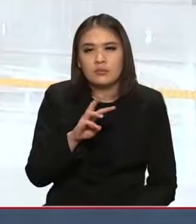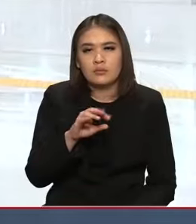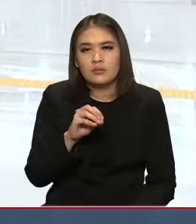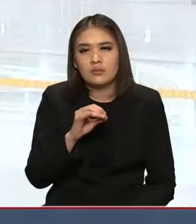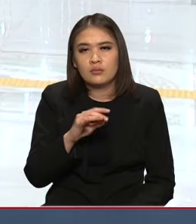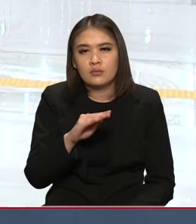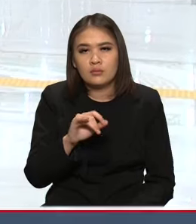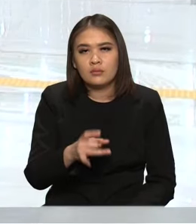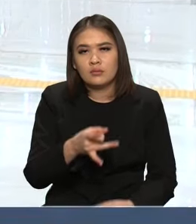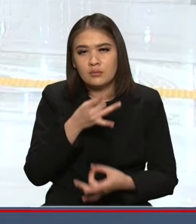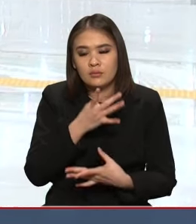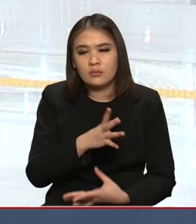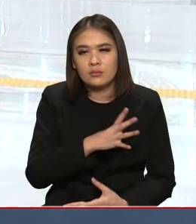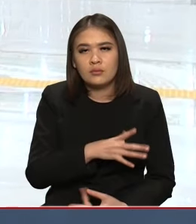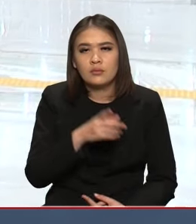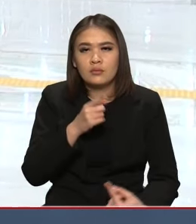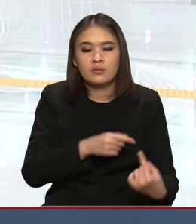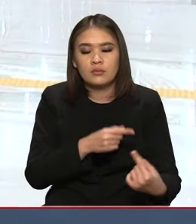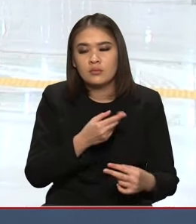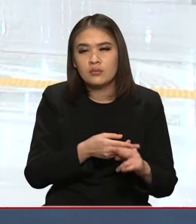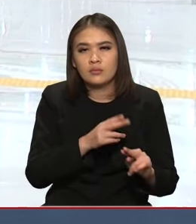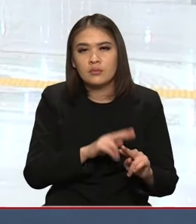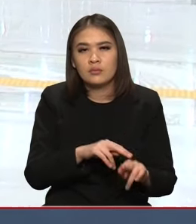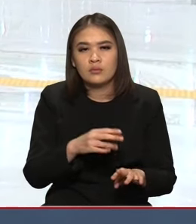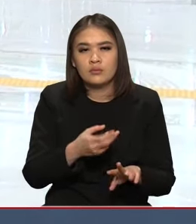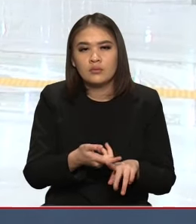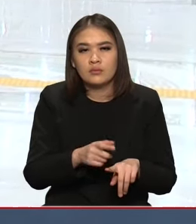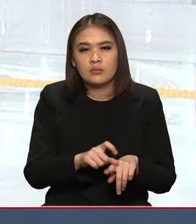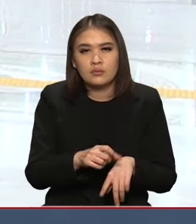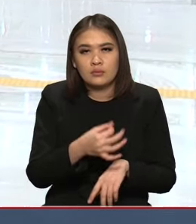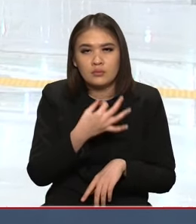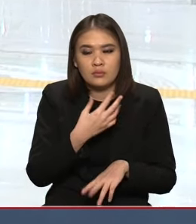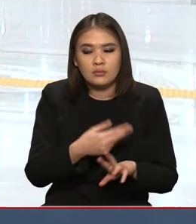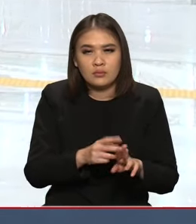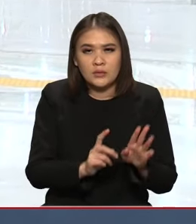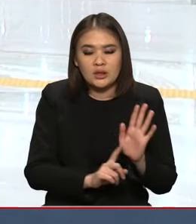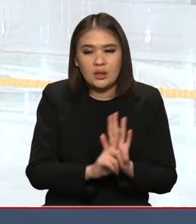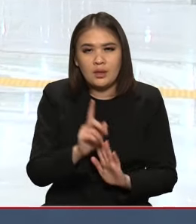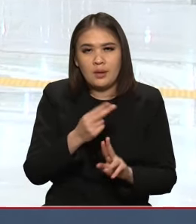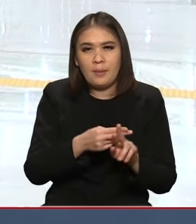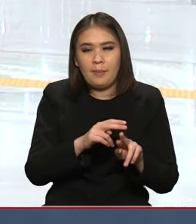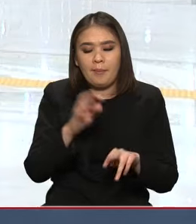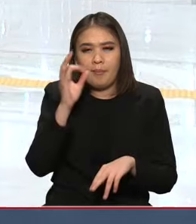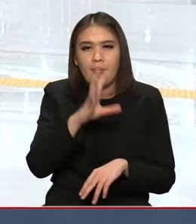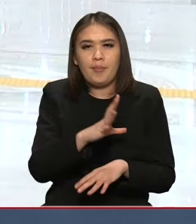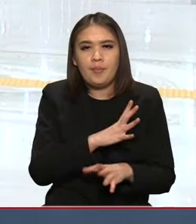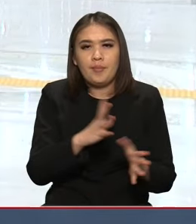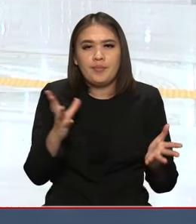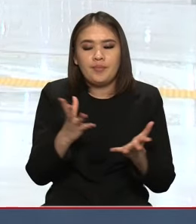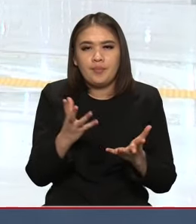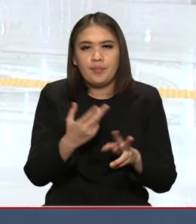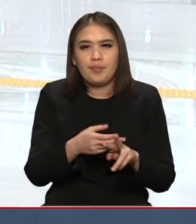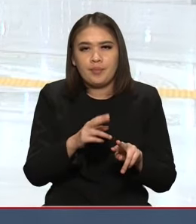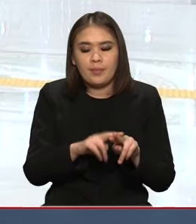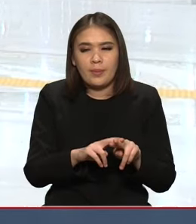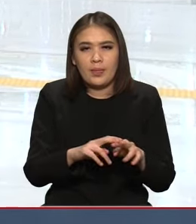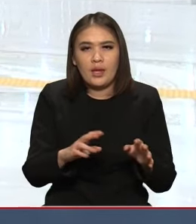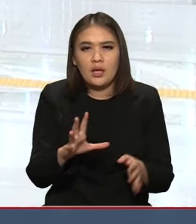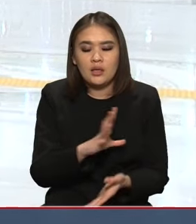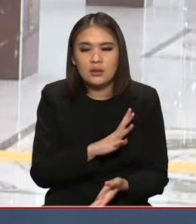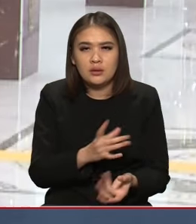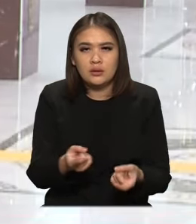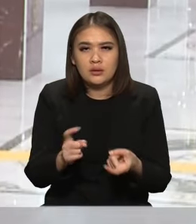бөленді. Айтыстың ең бір керемет критерийі өзі аттың жалы түйенің омында сөз суырсалу ғой. Жақ қайым айтыста көріп отырсыздар, түр айтыста бұл жақсы